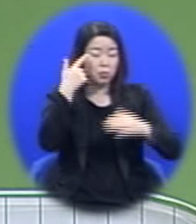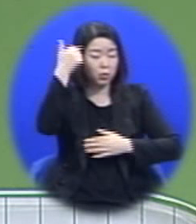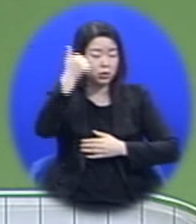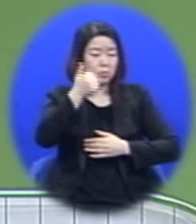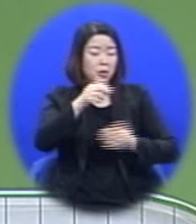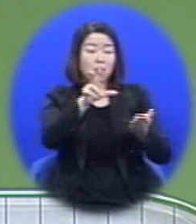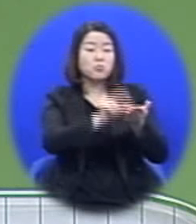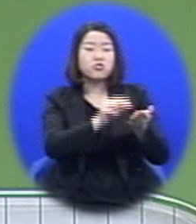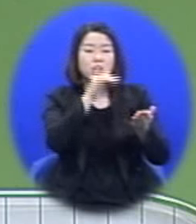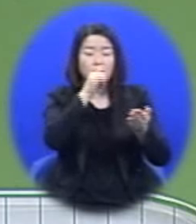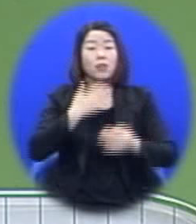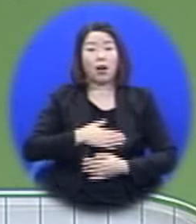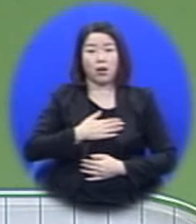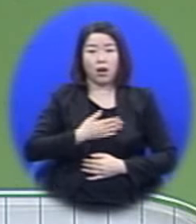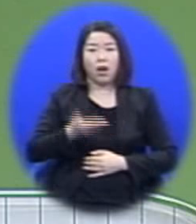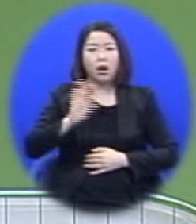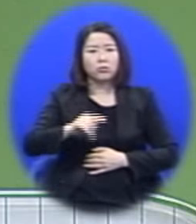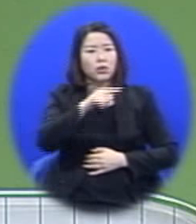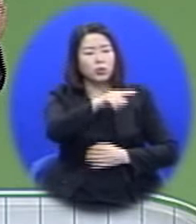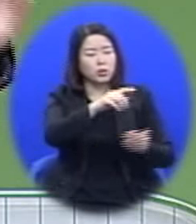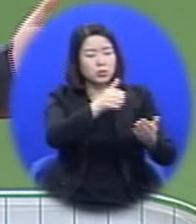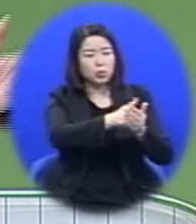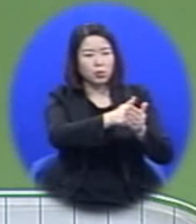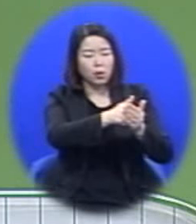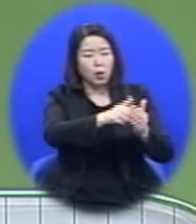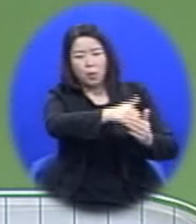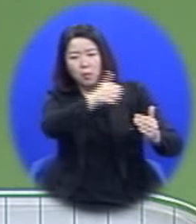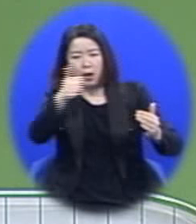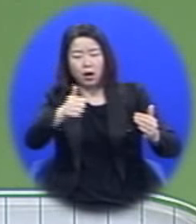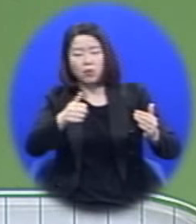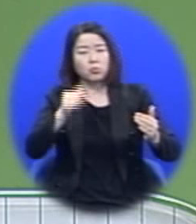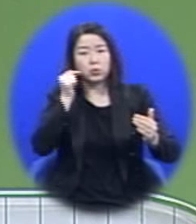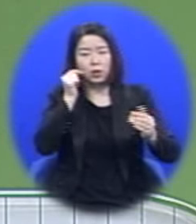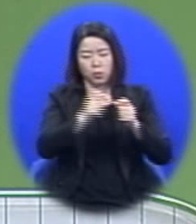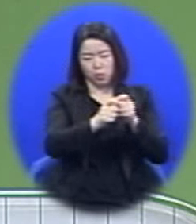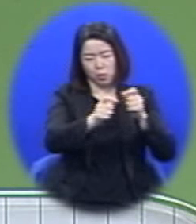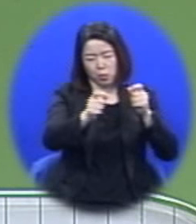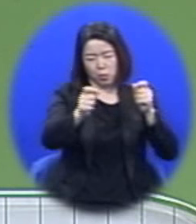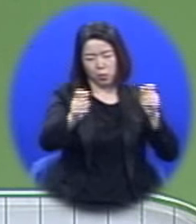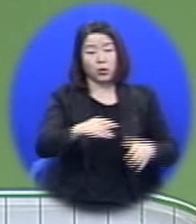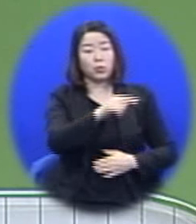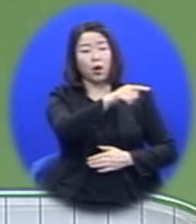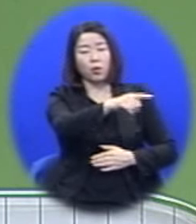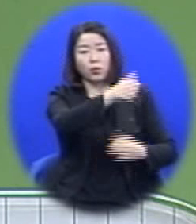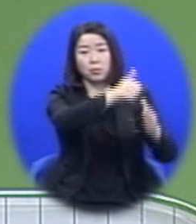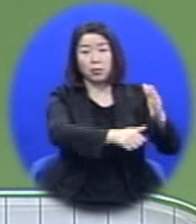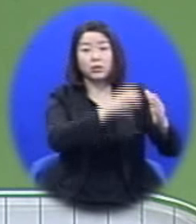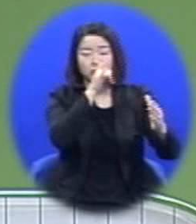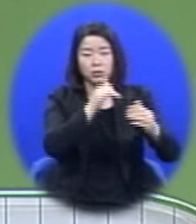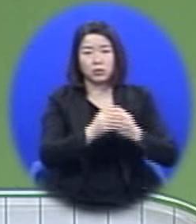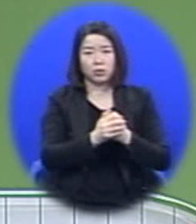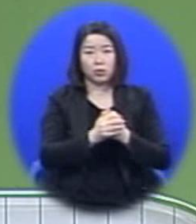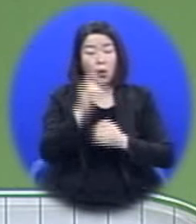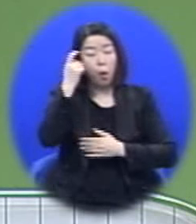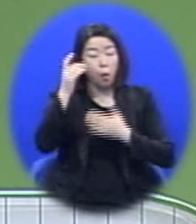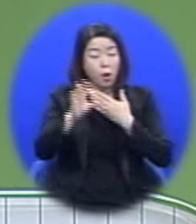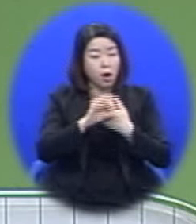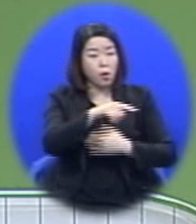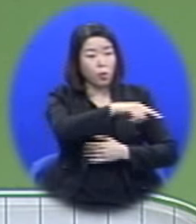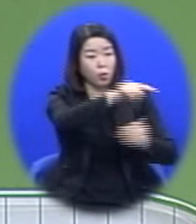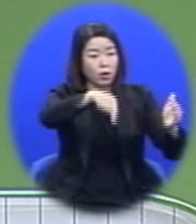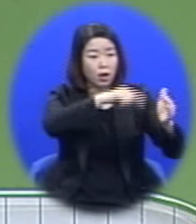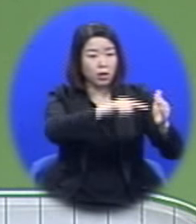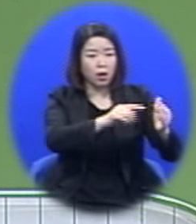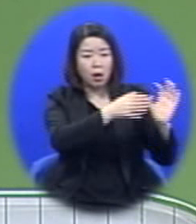있어요. 그런데도 그는 빠져나오지를 못하고 오랜 기간 동안 그곳에 있었습니다. 왜냐하면 계속 기적이